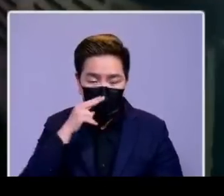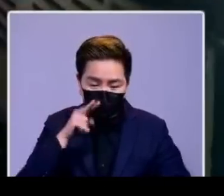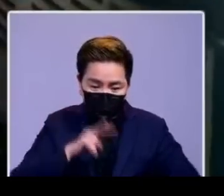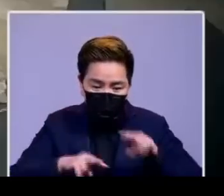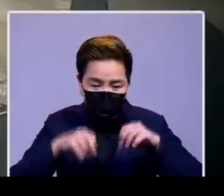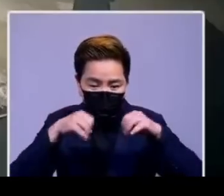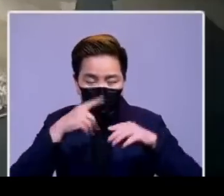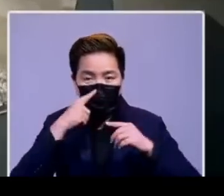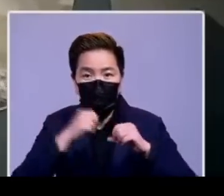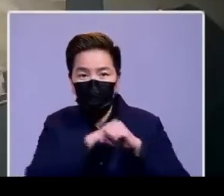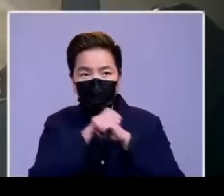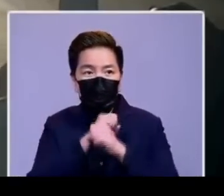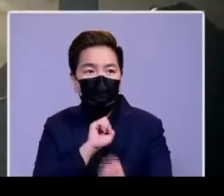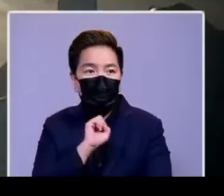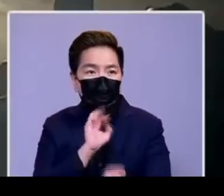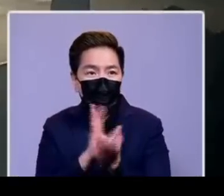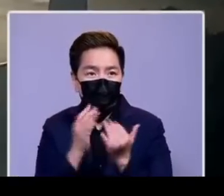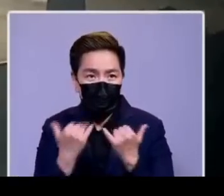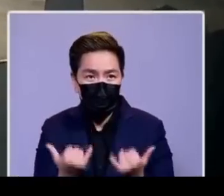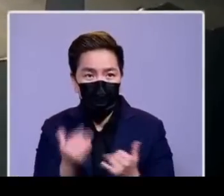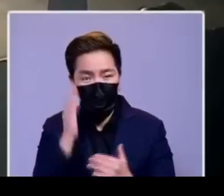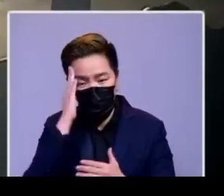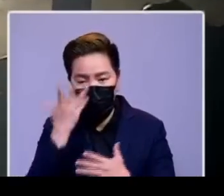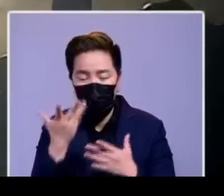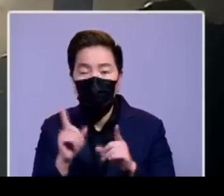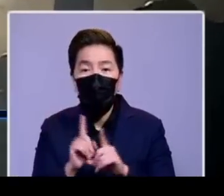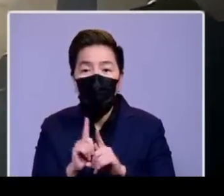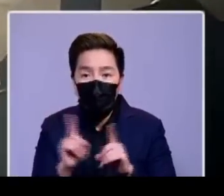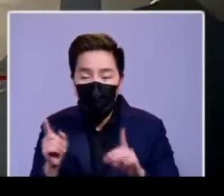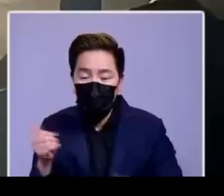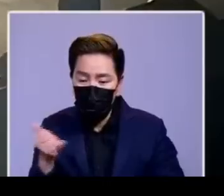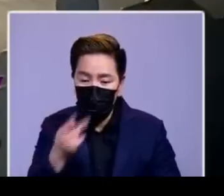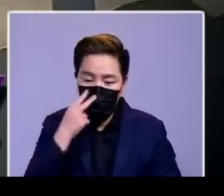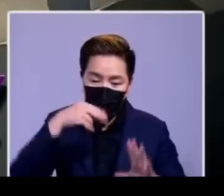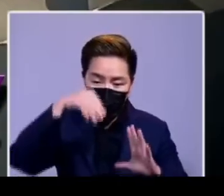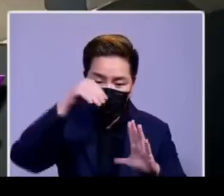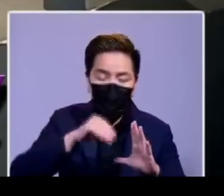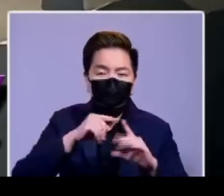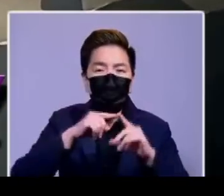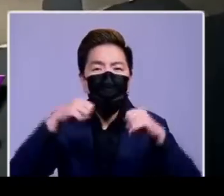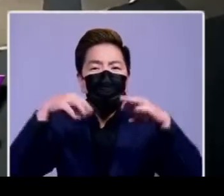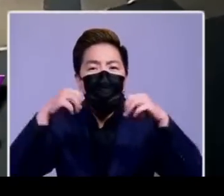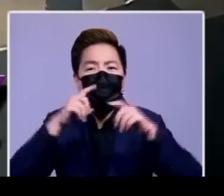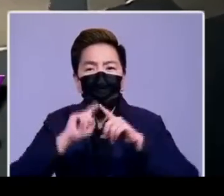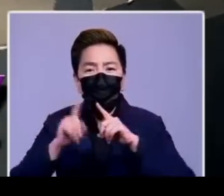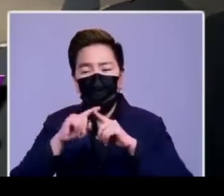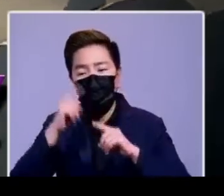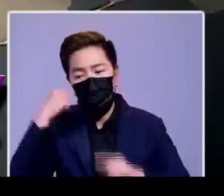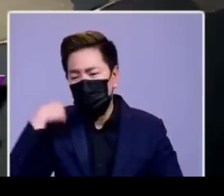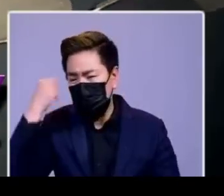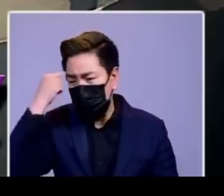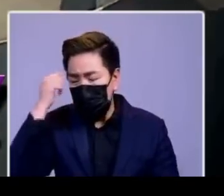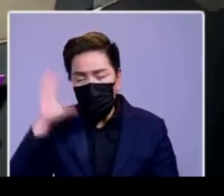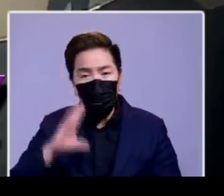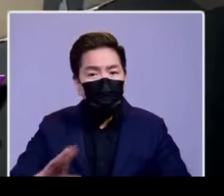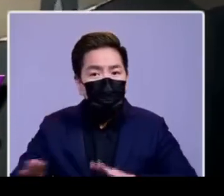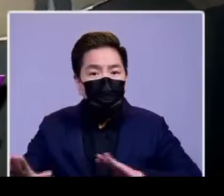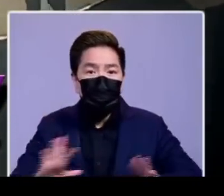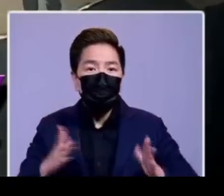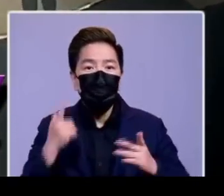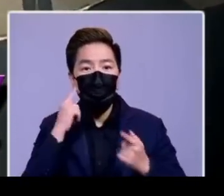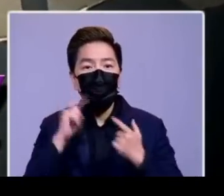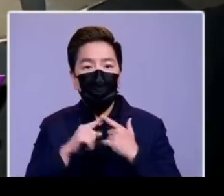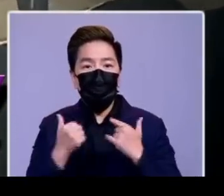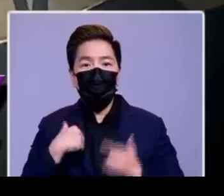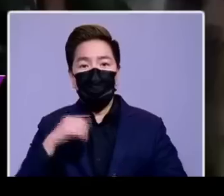เพื่อเป็นการป้องกันอุบัติเหตุที่อาจจะเกิดขึ้นในอนาคตแต่ก็อุบัติเหตุนะฮะเรื่องราวที่ไม่คาดฝันมันก็เกิดขึ้นเพ